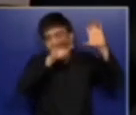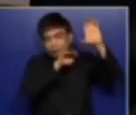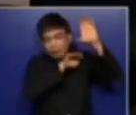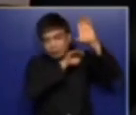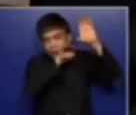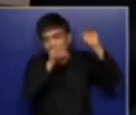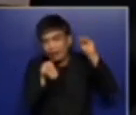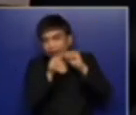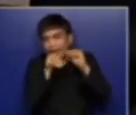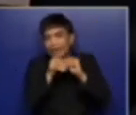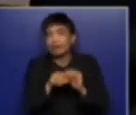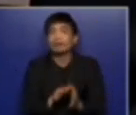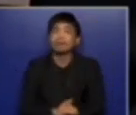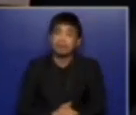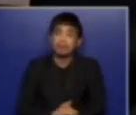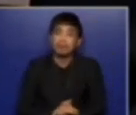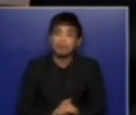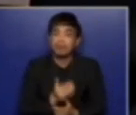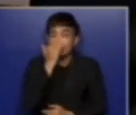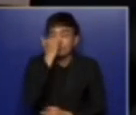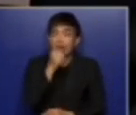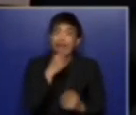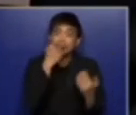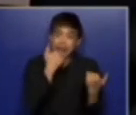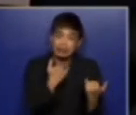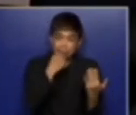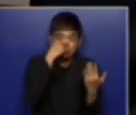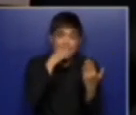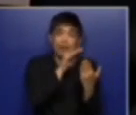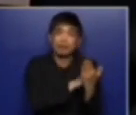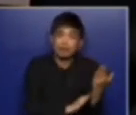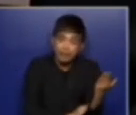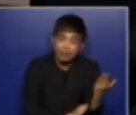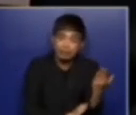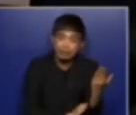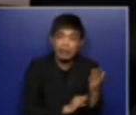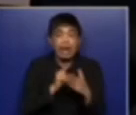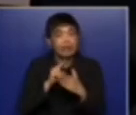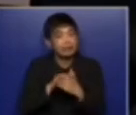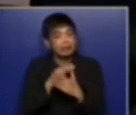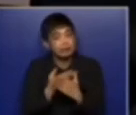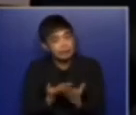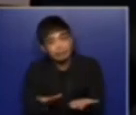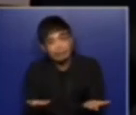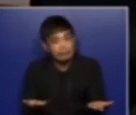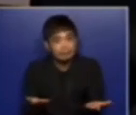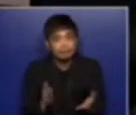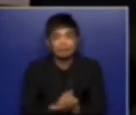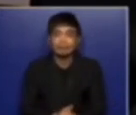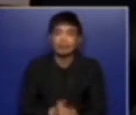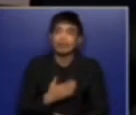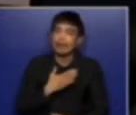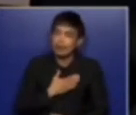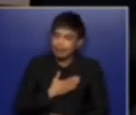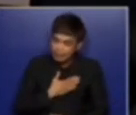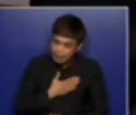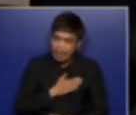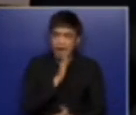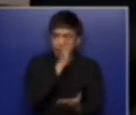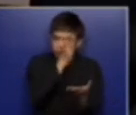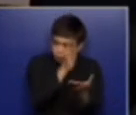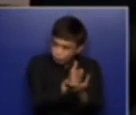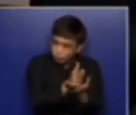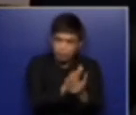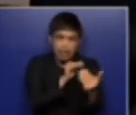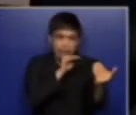ให้เขียนป้ายบอกว่าที่นี่ประเทศไทยหรือดิฉันเรียกร้องให้หยุดการก่อสร้างถ